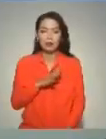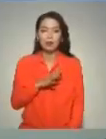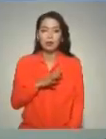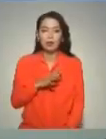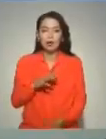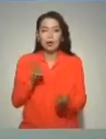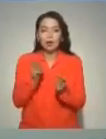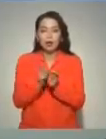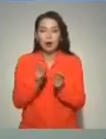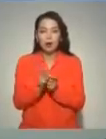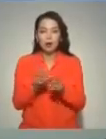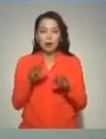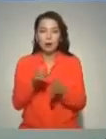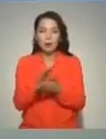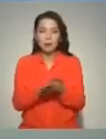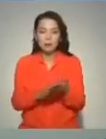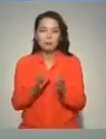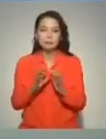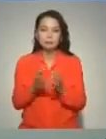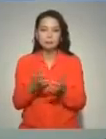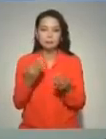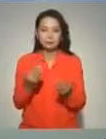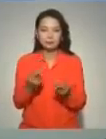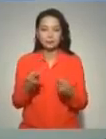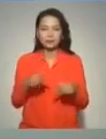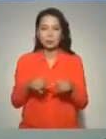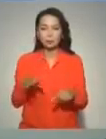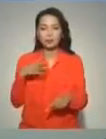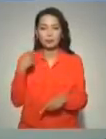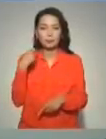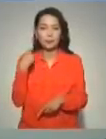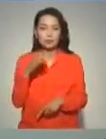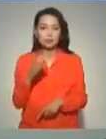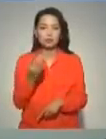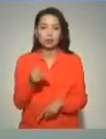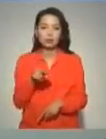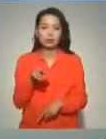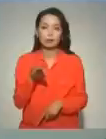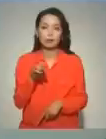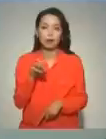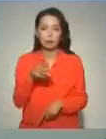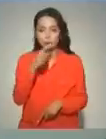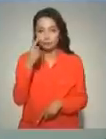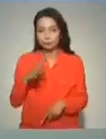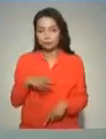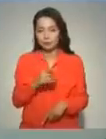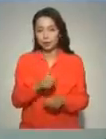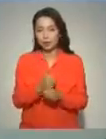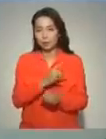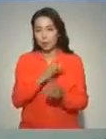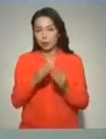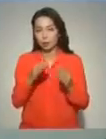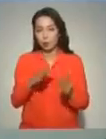К новостям в мире. Скандал продолжает разгораться вокруг бывшего президента США Дональда Трампа. Накануне экс-главе Белого дома